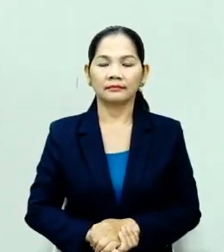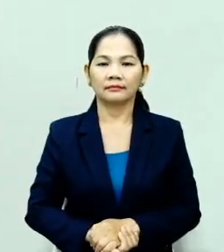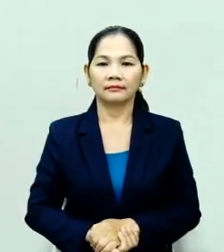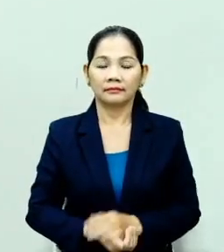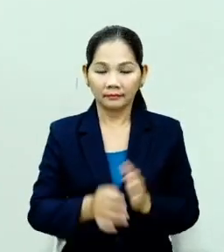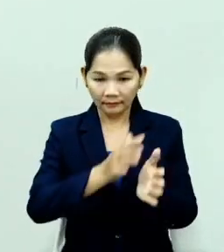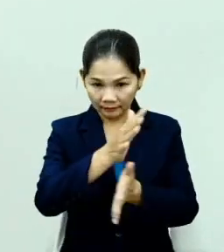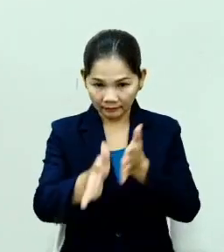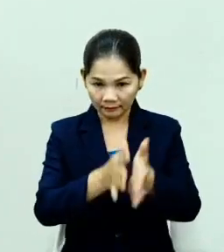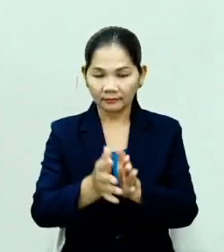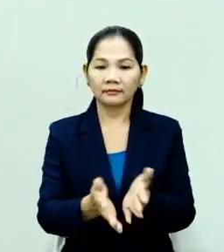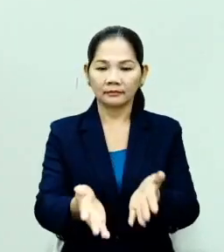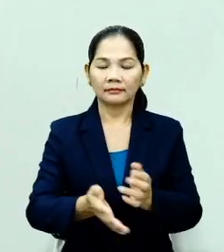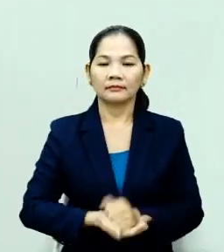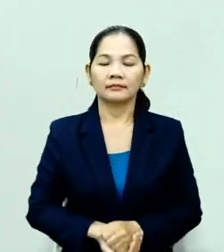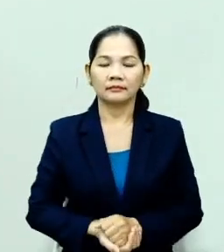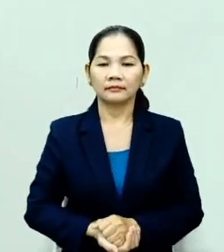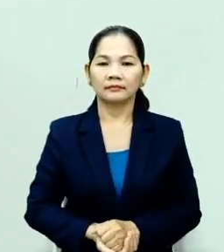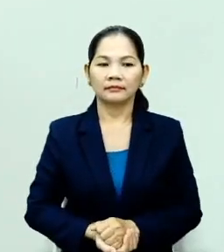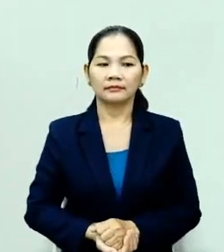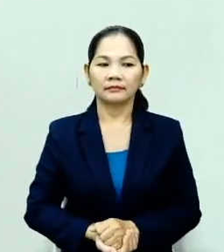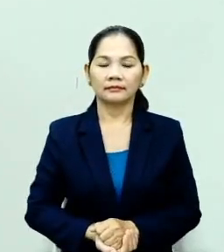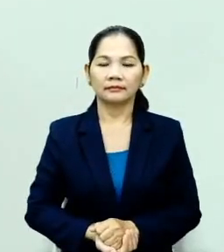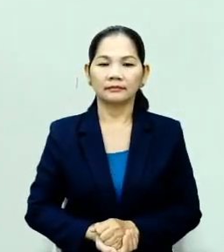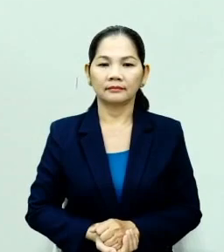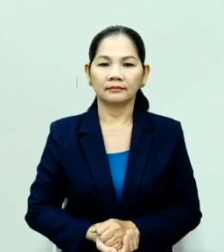cha ăn thăm mấy con ăn để lư lư nó con nè